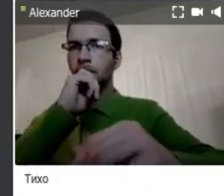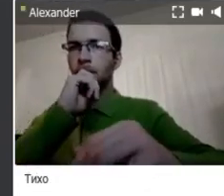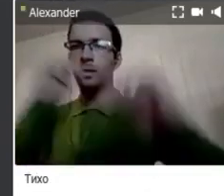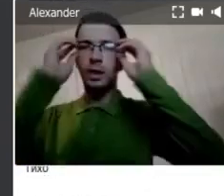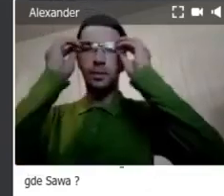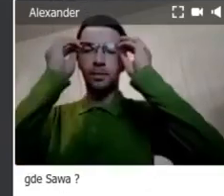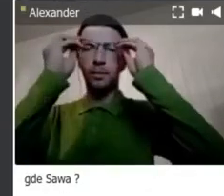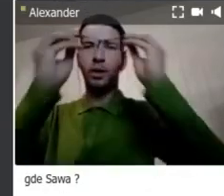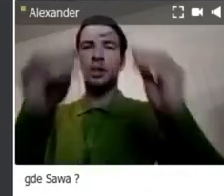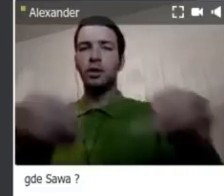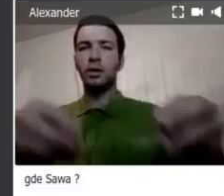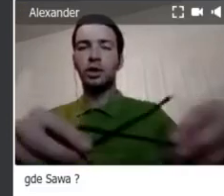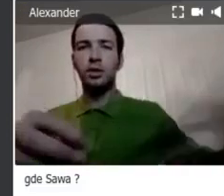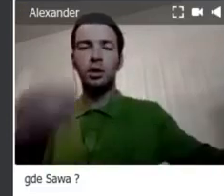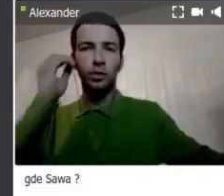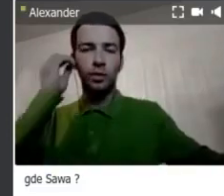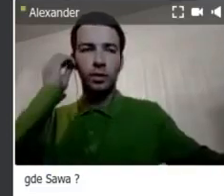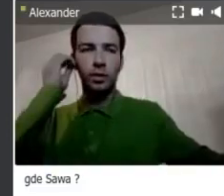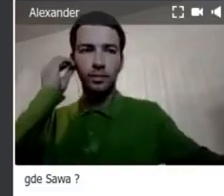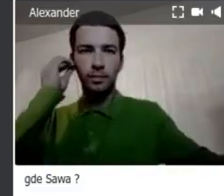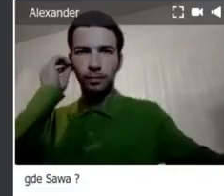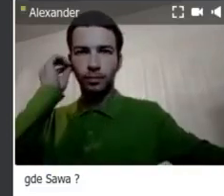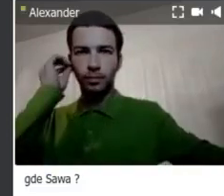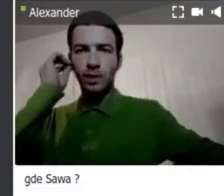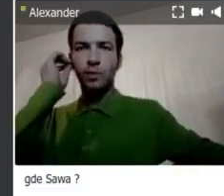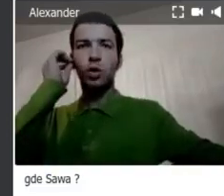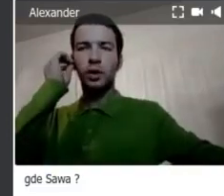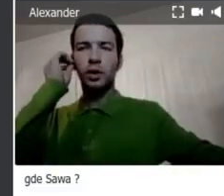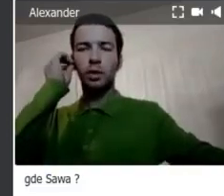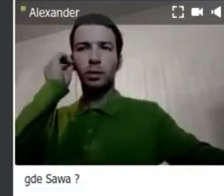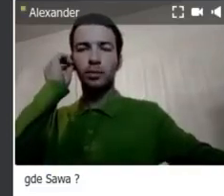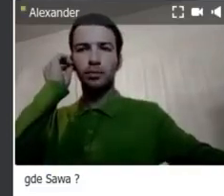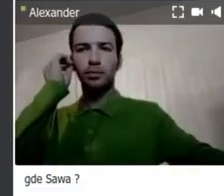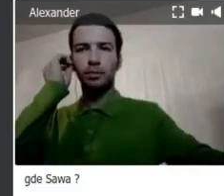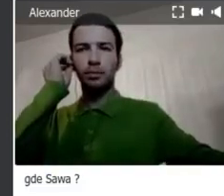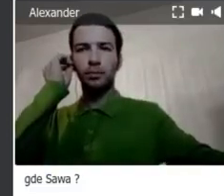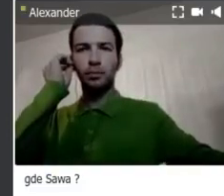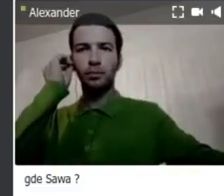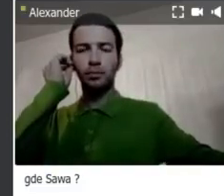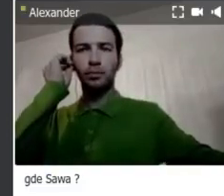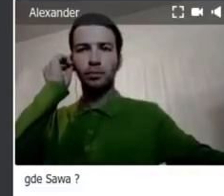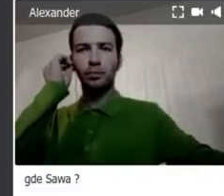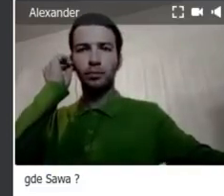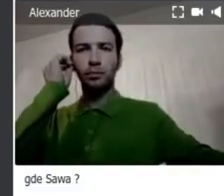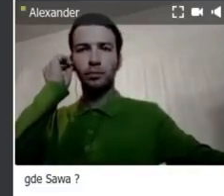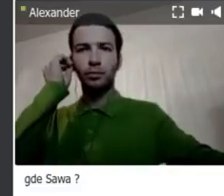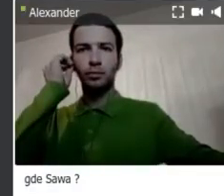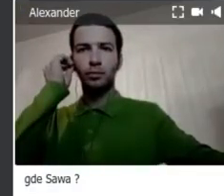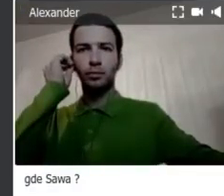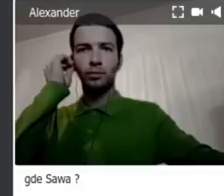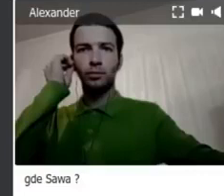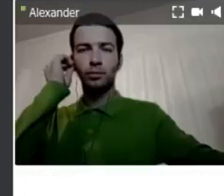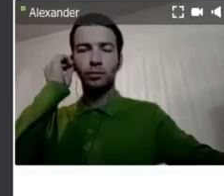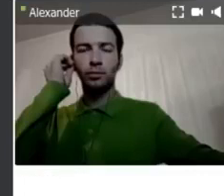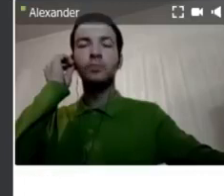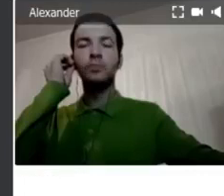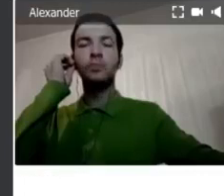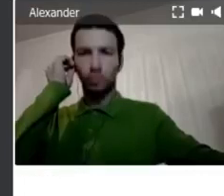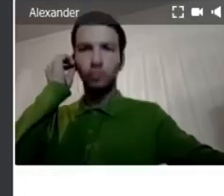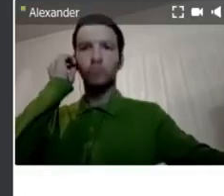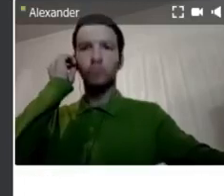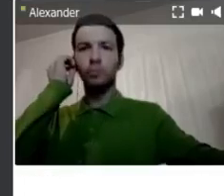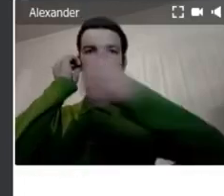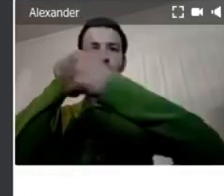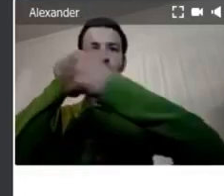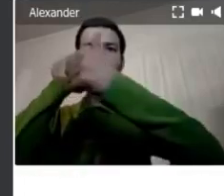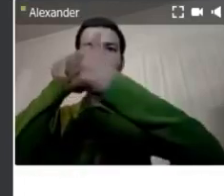Слышно, Александр? Да, сейчас слышу вас. Звука не было. Все окей, итак. Ну что ж,